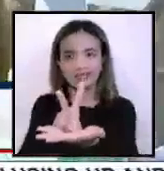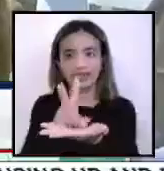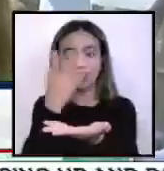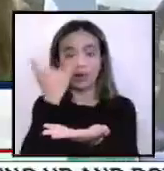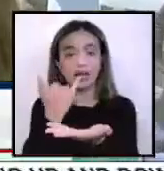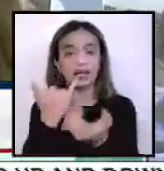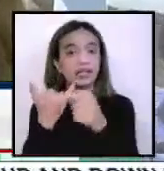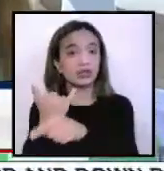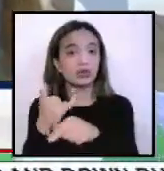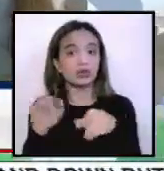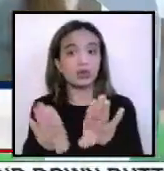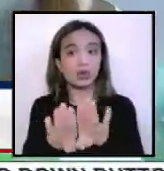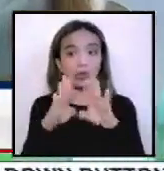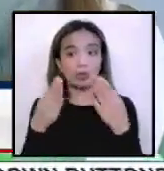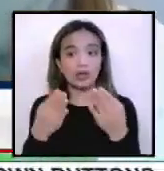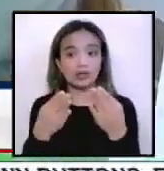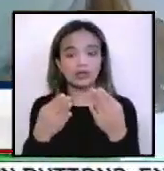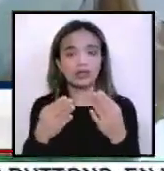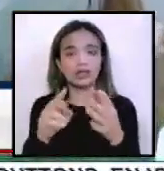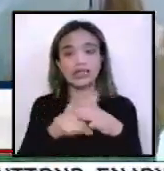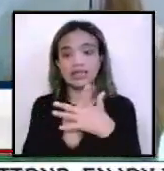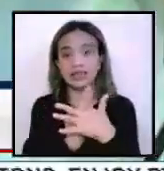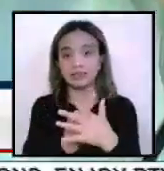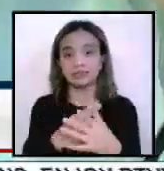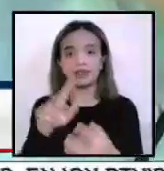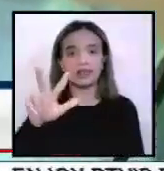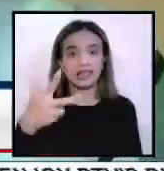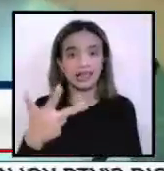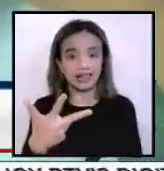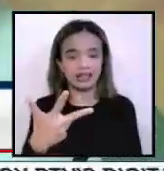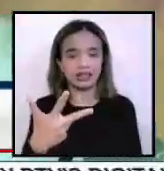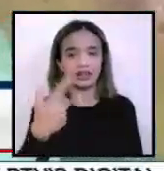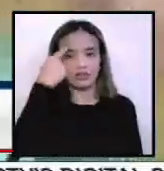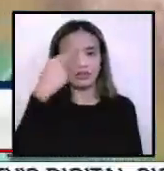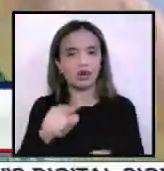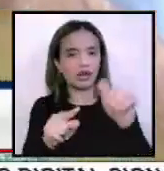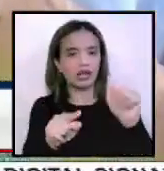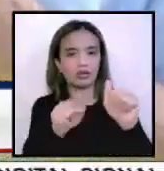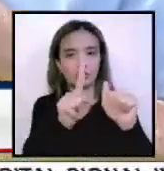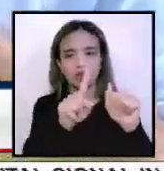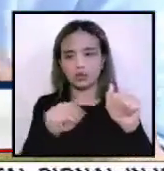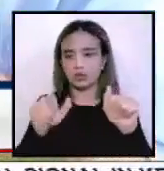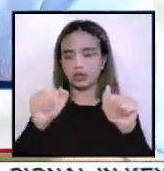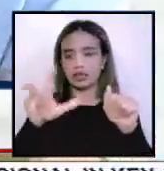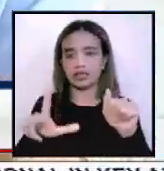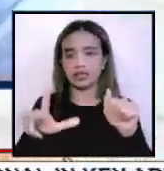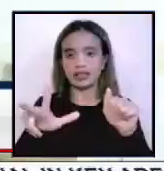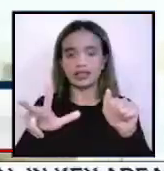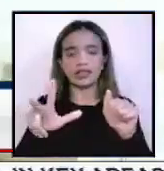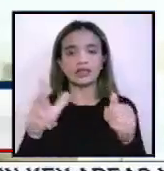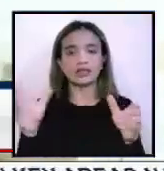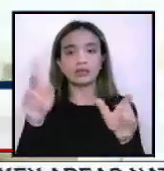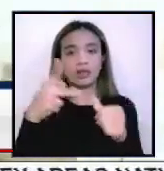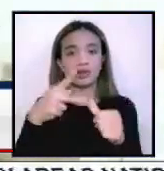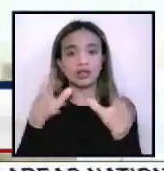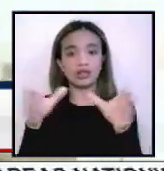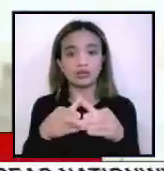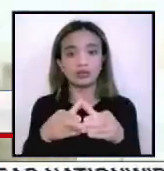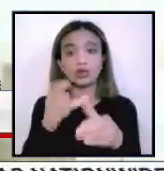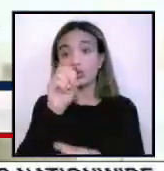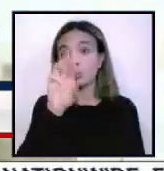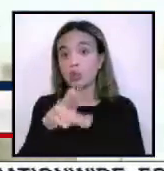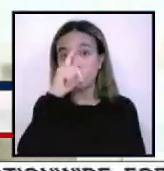ang booster shot mula sa A1 to A5 priority groups o 18 years old pataas. Very